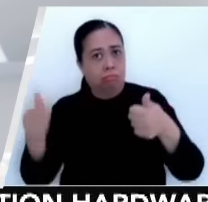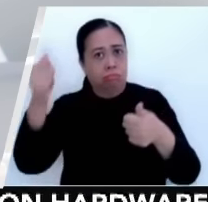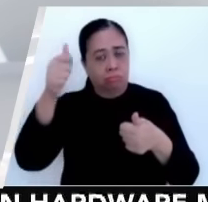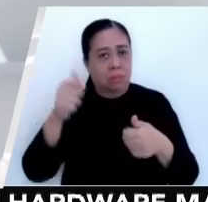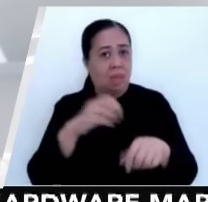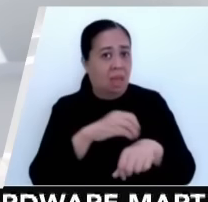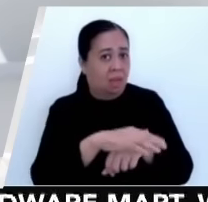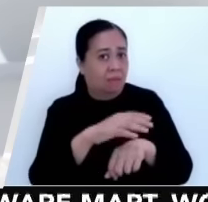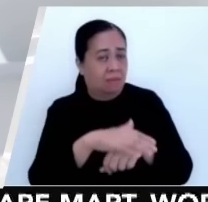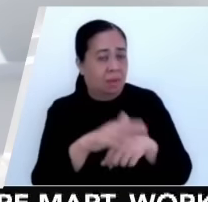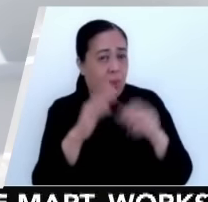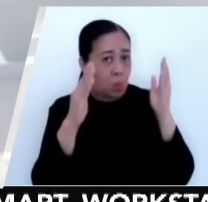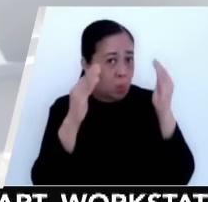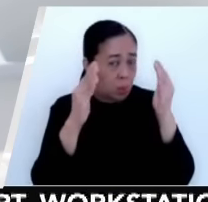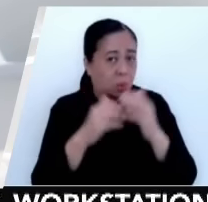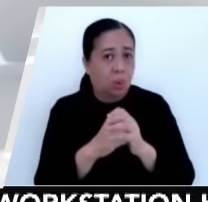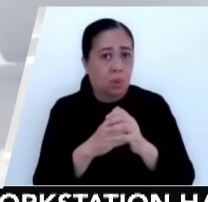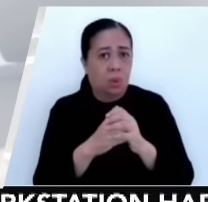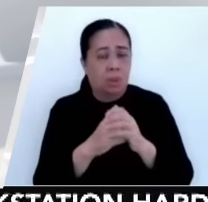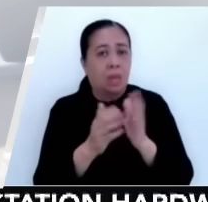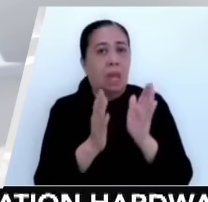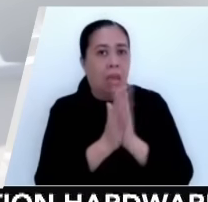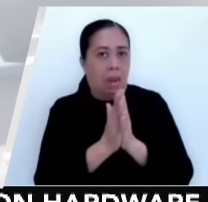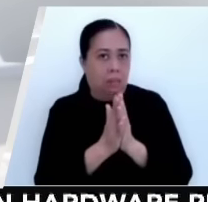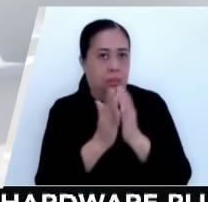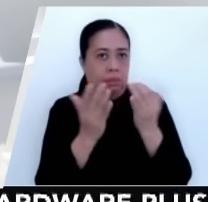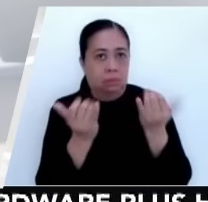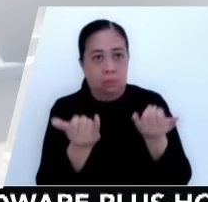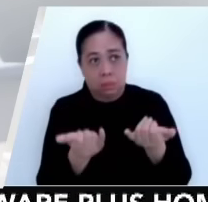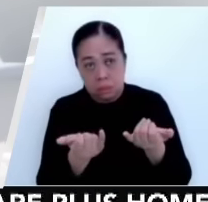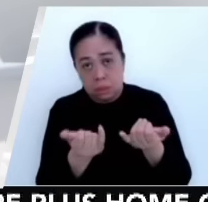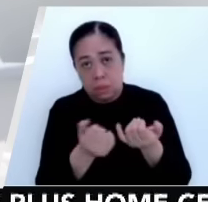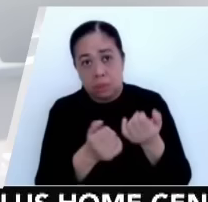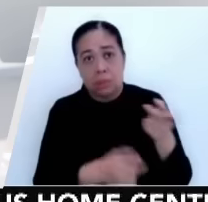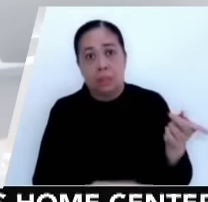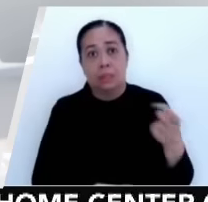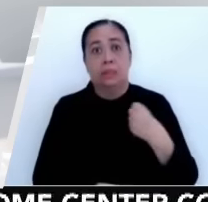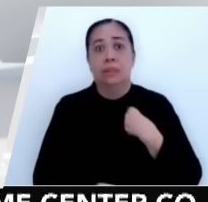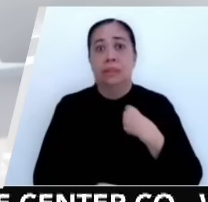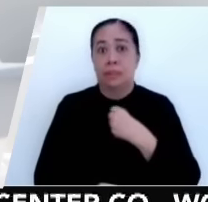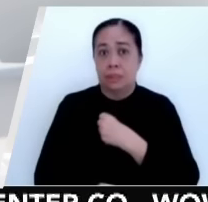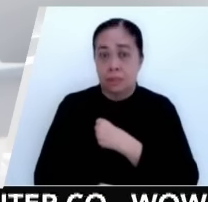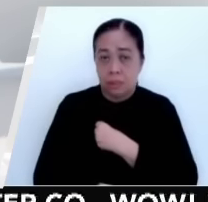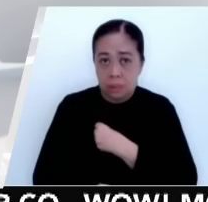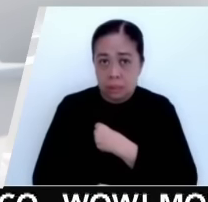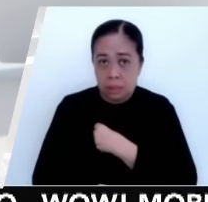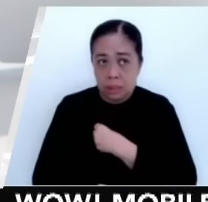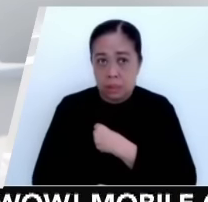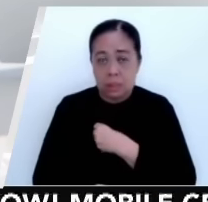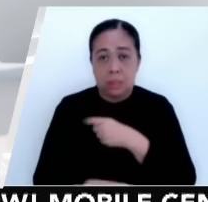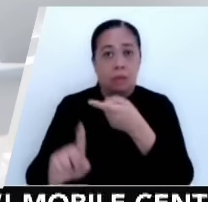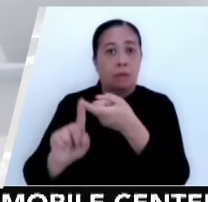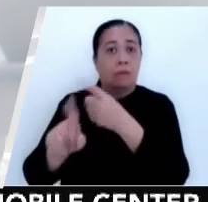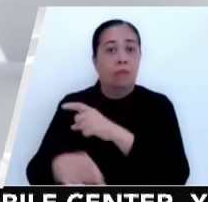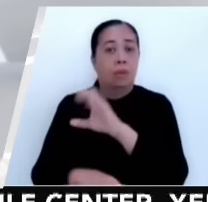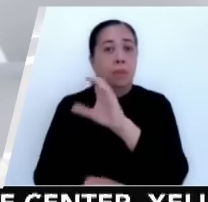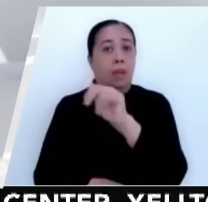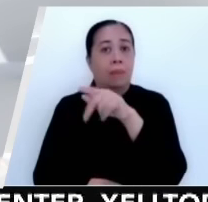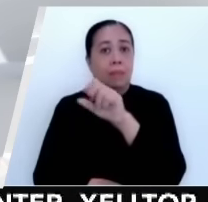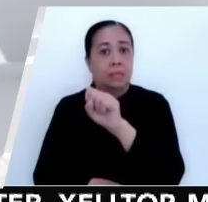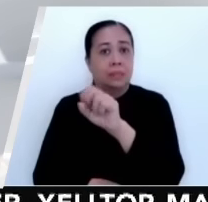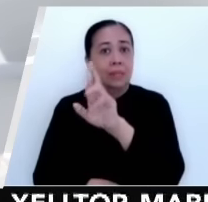kasana, mag-request na lang ang Senate sa Capas RTC na